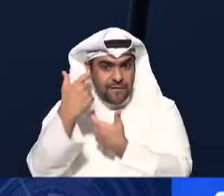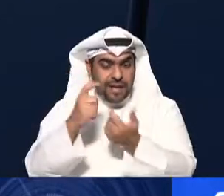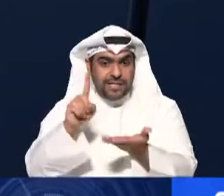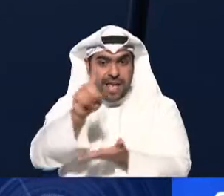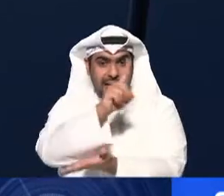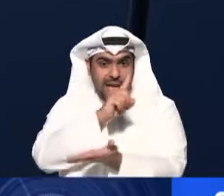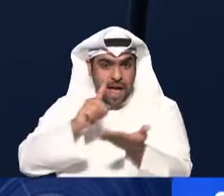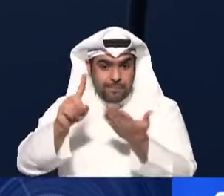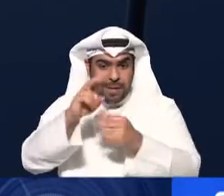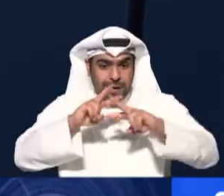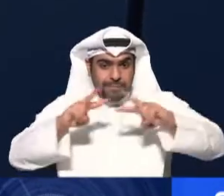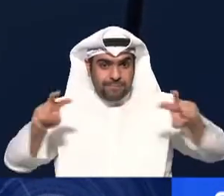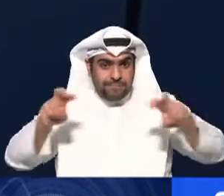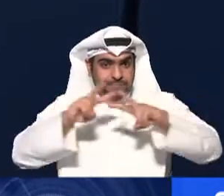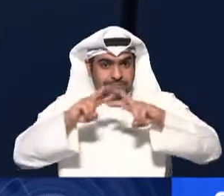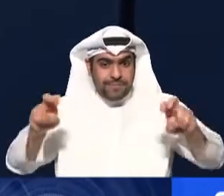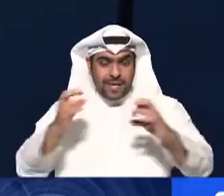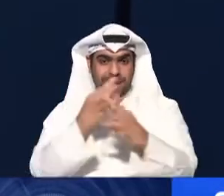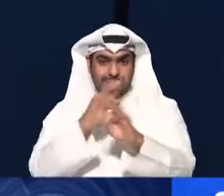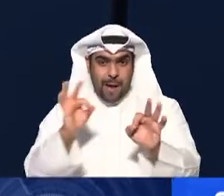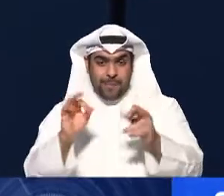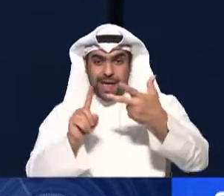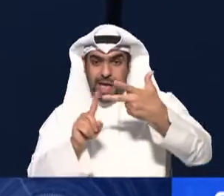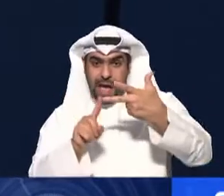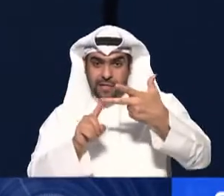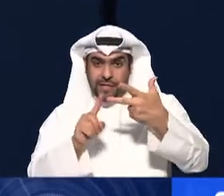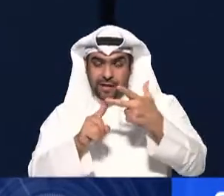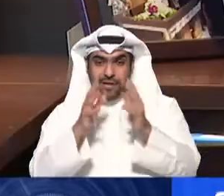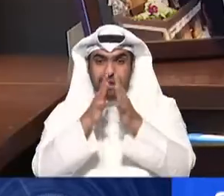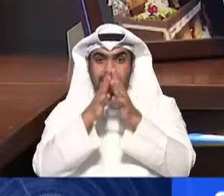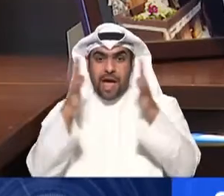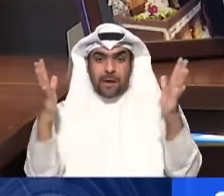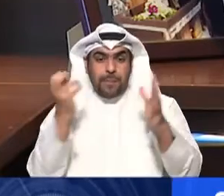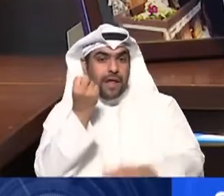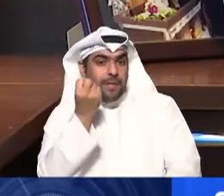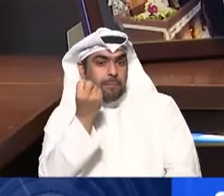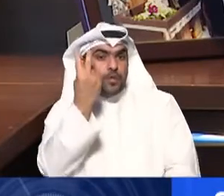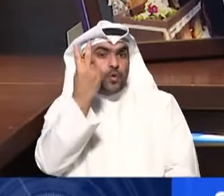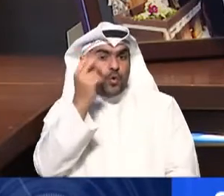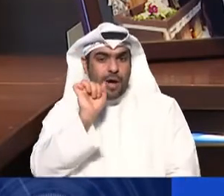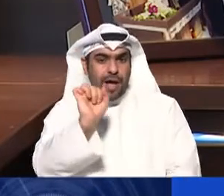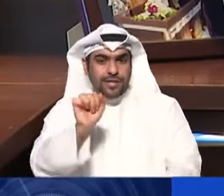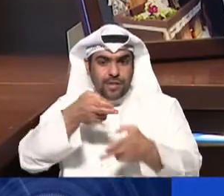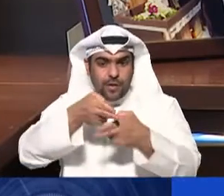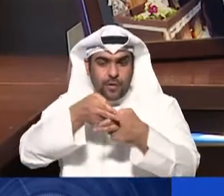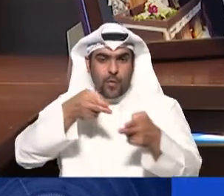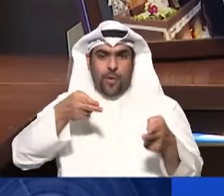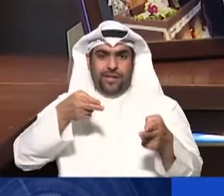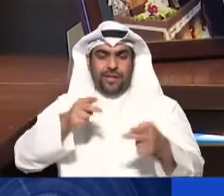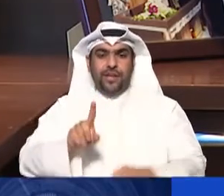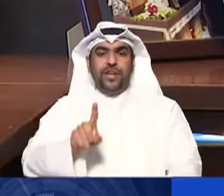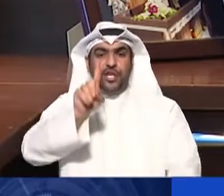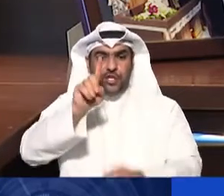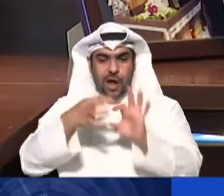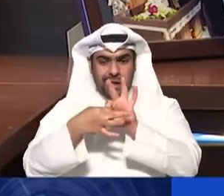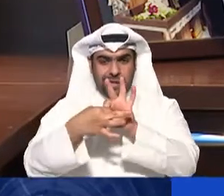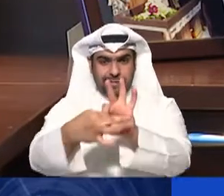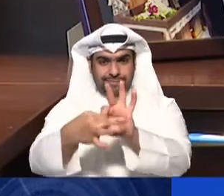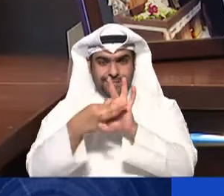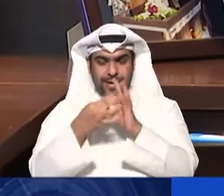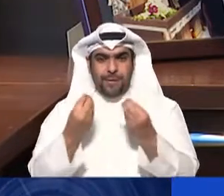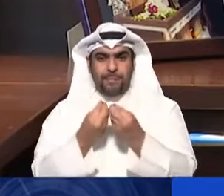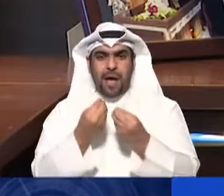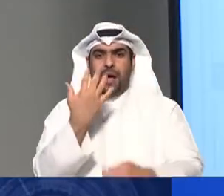البيئيه، واخيرا النظام الاكبر للمشاريع التنمويه. راح ينسق النظام مع 25 جهه بالكويت القائمه على تنفيذ